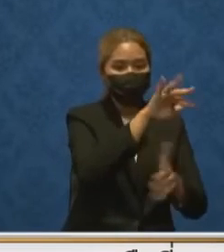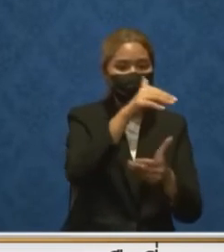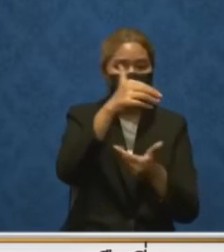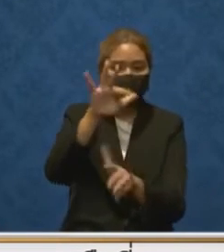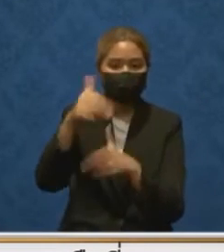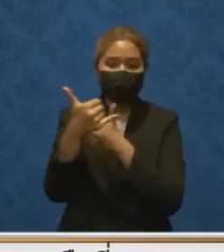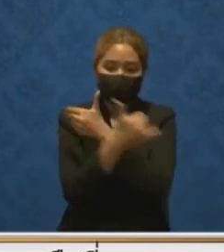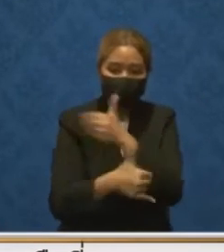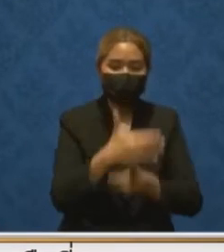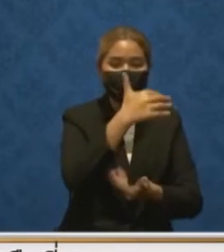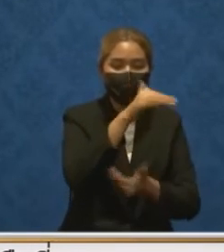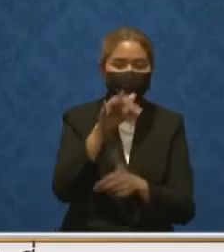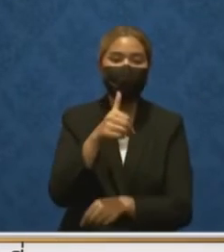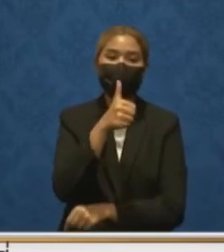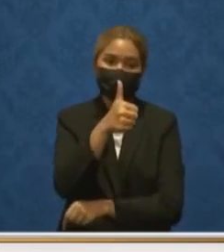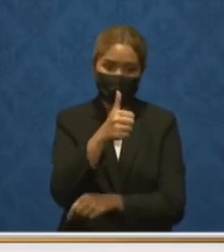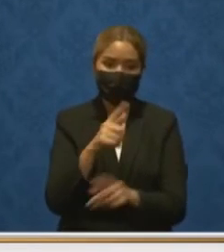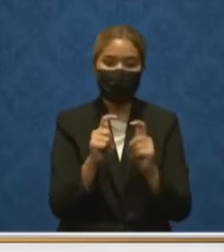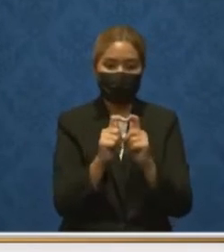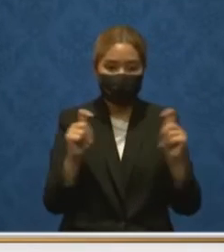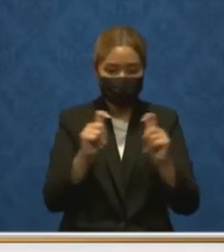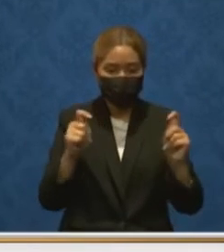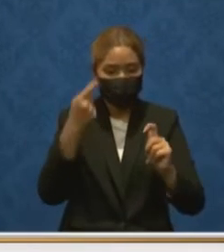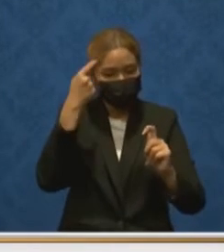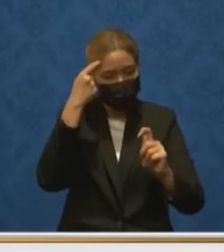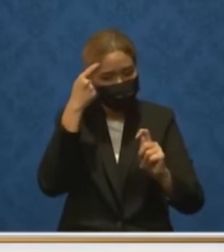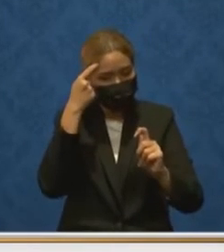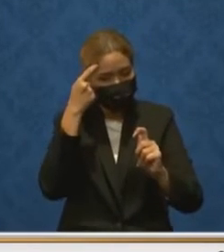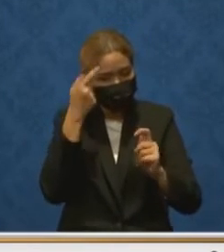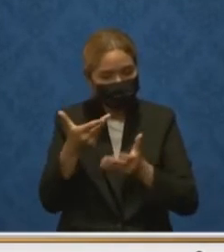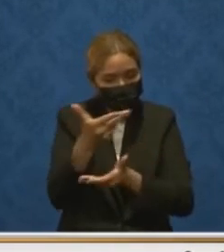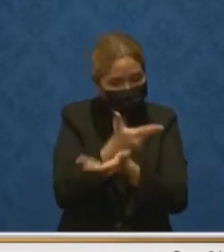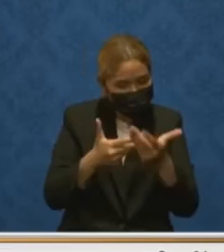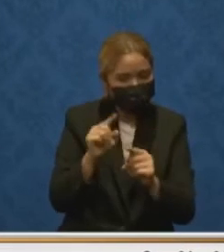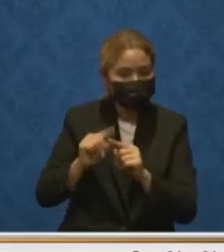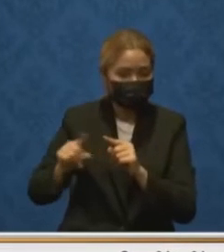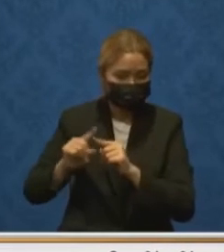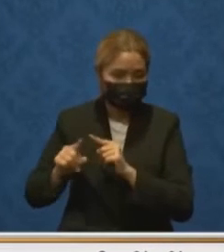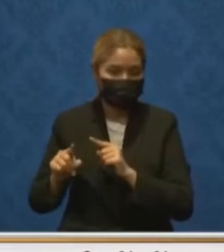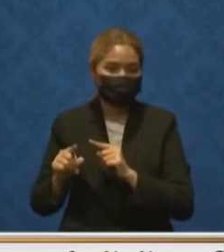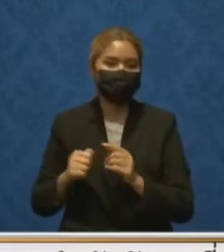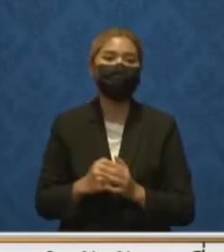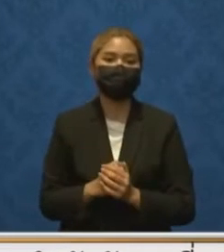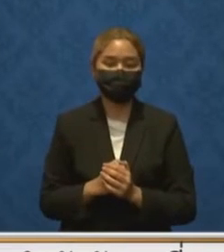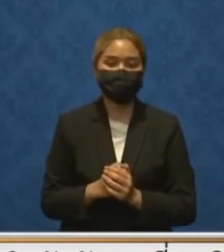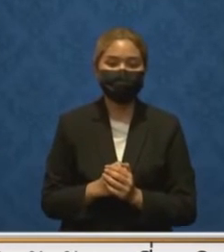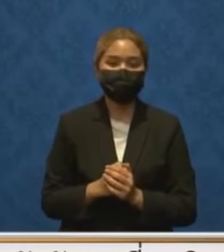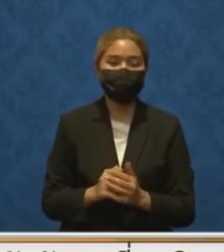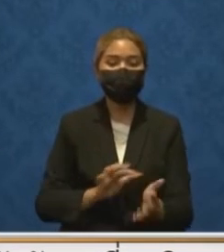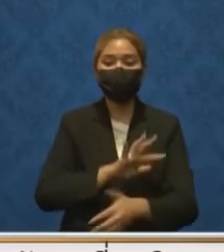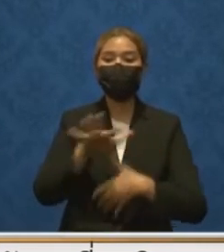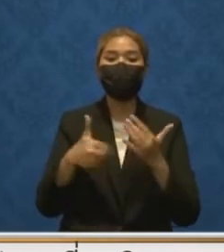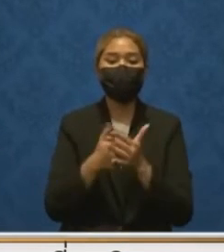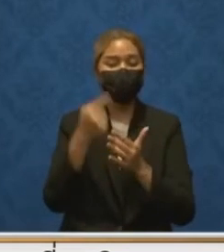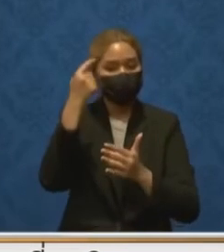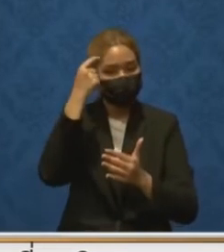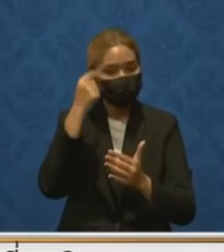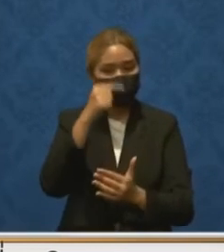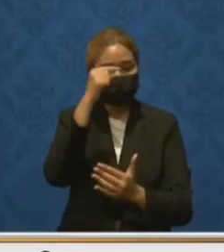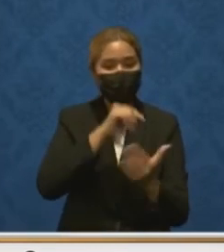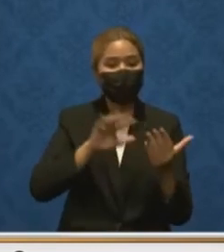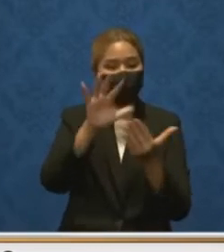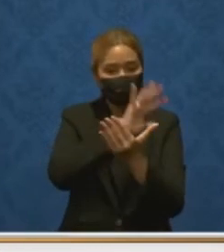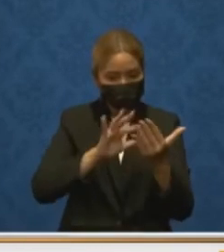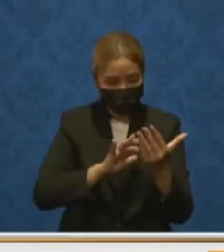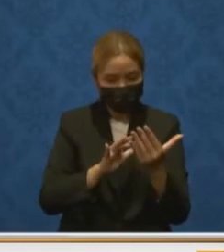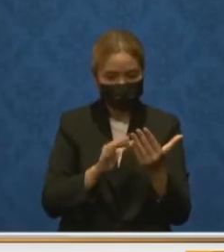นี้เป็นตัวเลขเทาไรอนุกรรมกาลจะเป็นผู้พิจารณาดำเริ physiccommerceทั้งหมดนี้ก็เพื่อให้คนไทยมีน้มันปาม